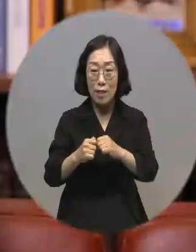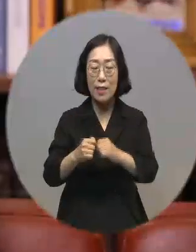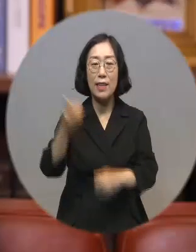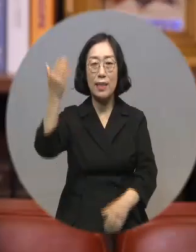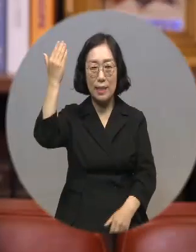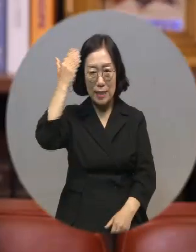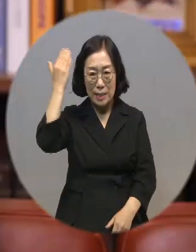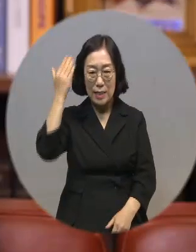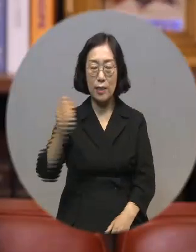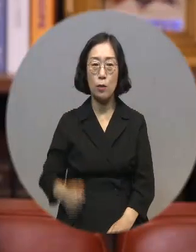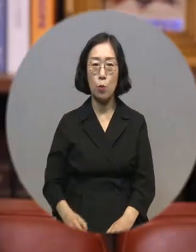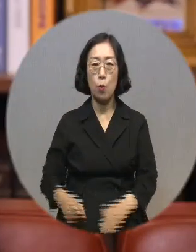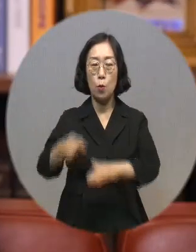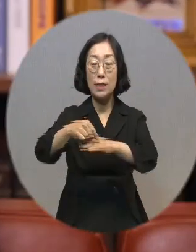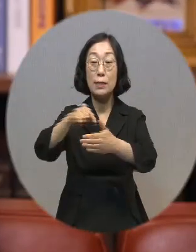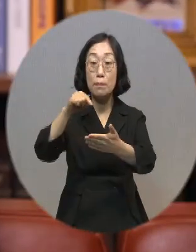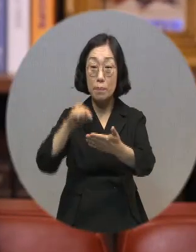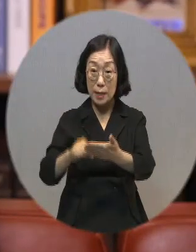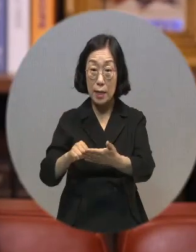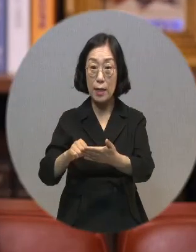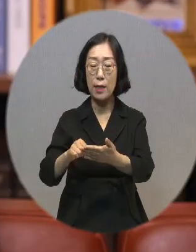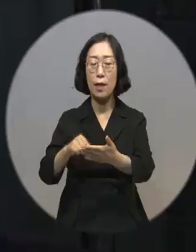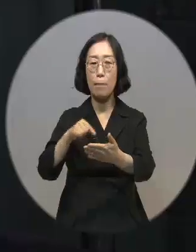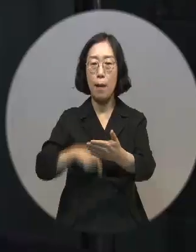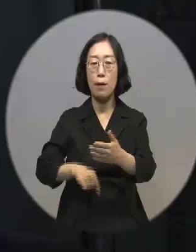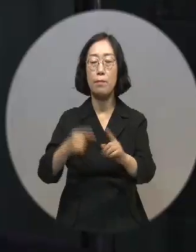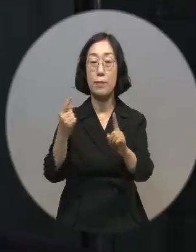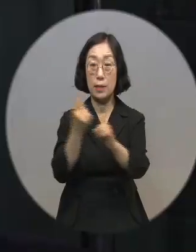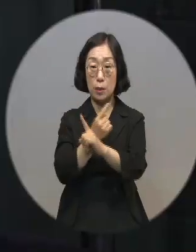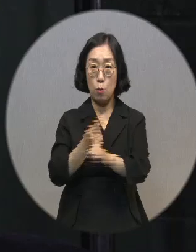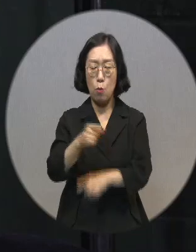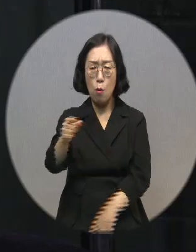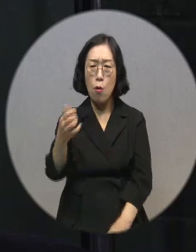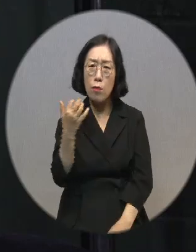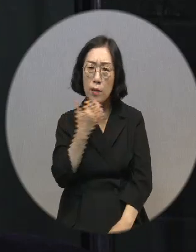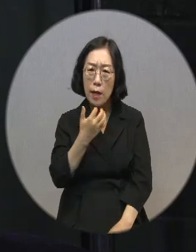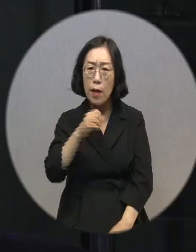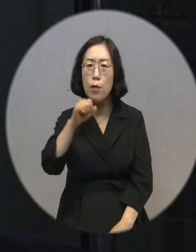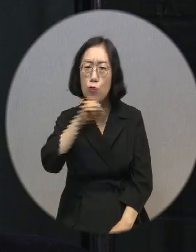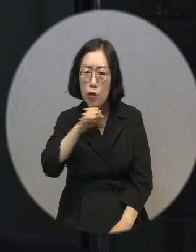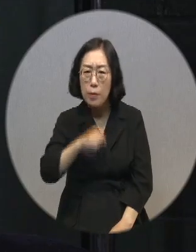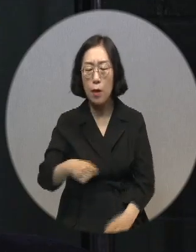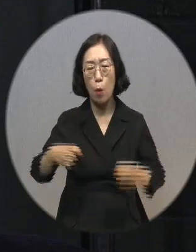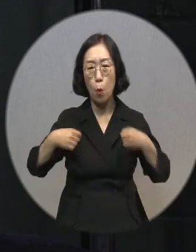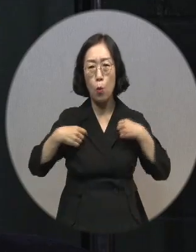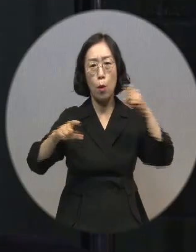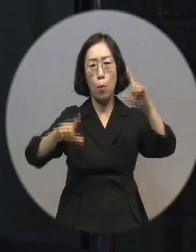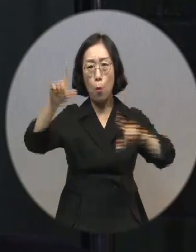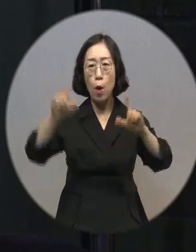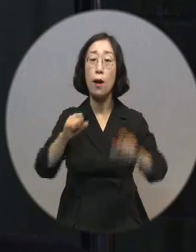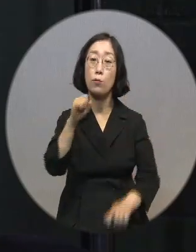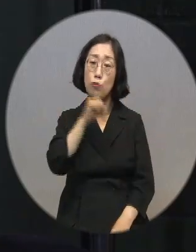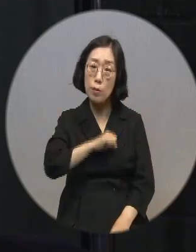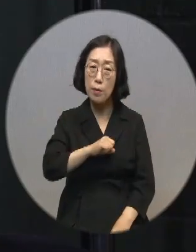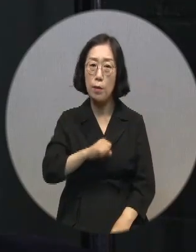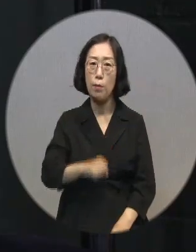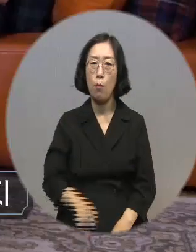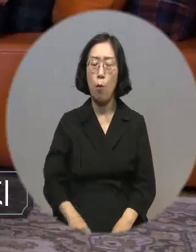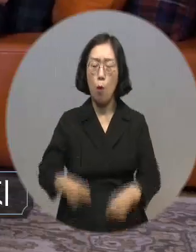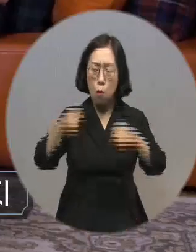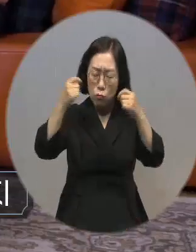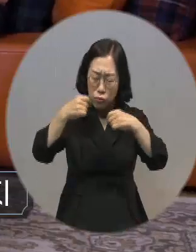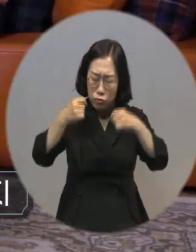치료 같은 것도 필요한 거네요. 그런 것도 필요하고요. 이 사람들은 어떤 색깔을 좋아하는지, 어떤 옷을 좋아하는지, 어떨 때